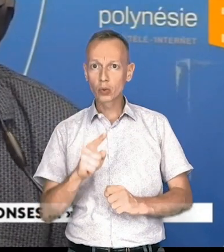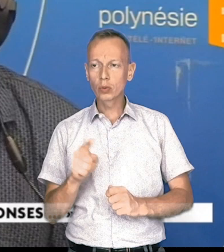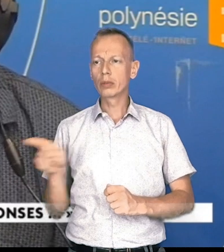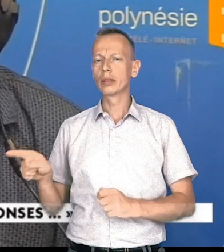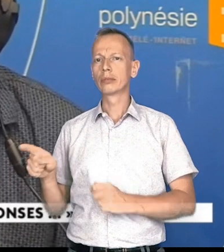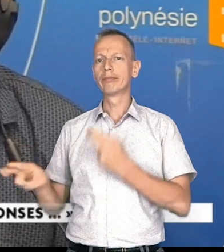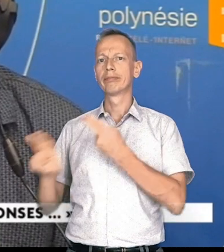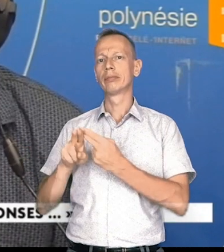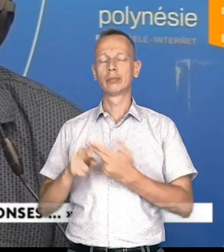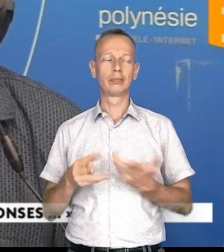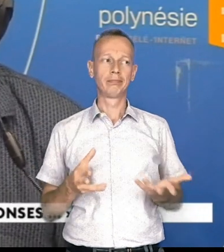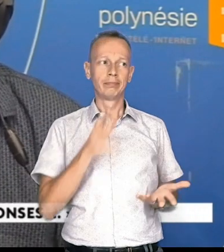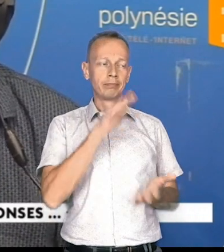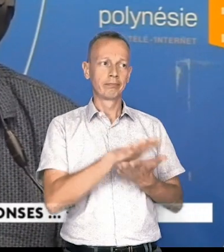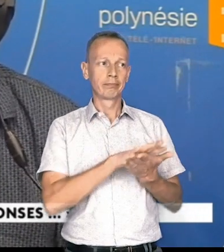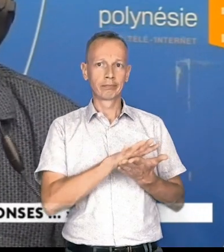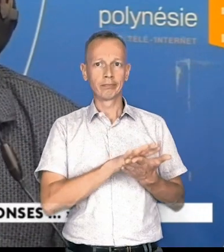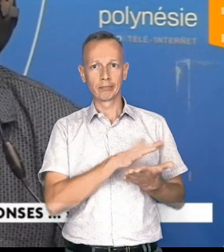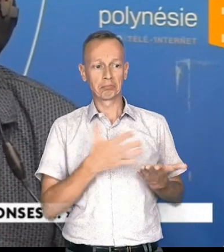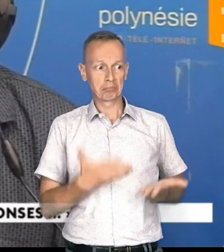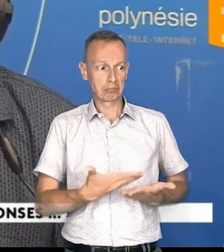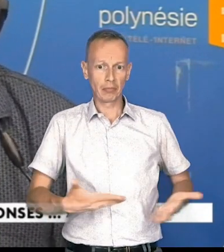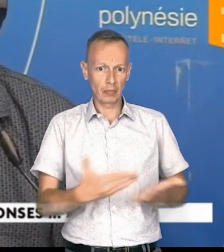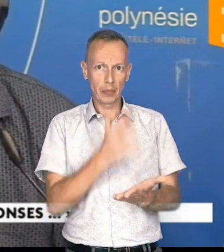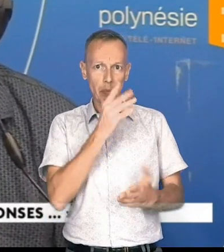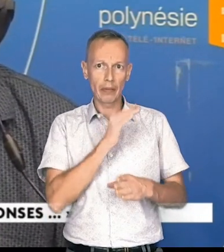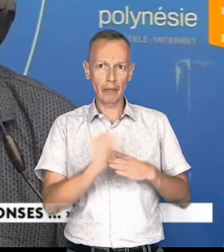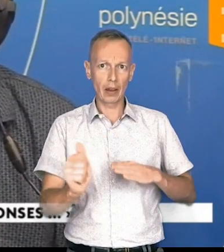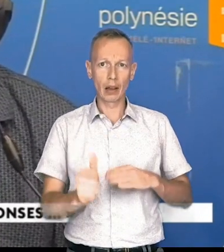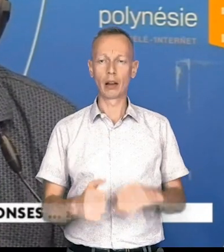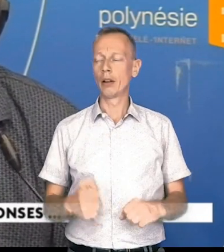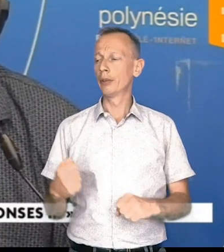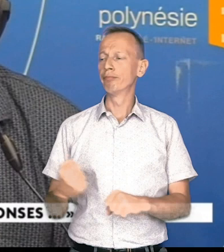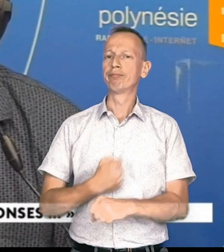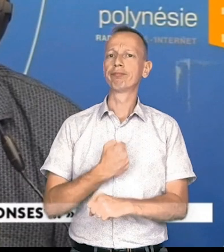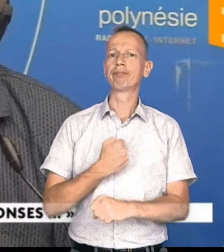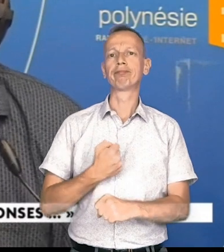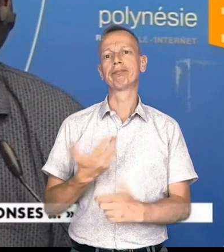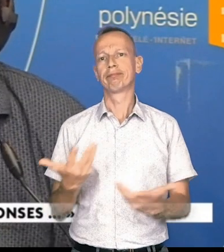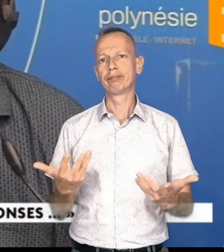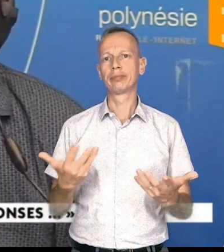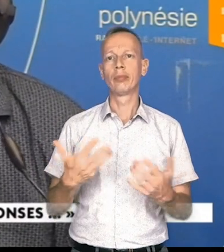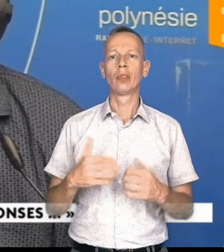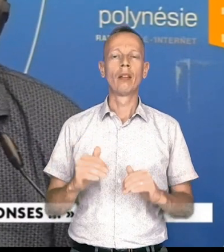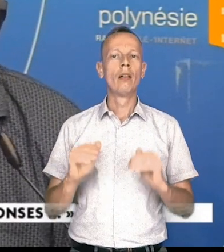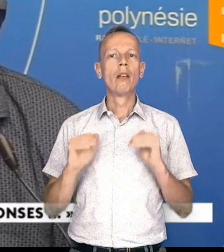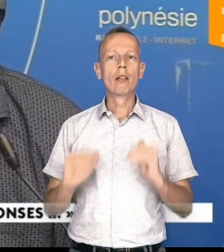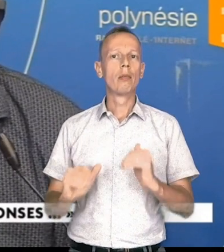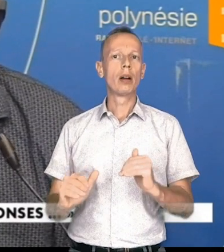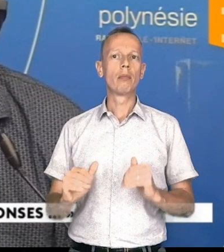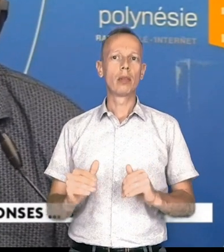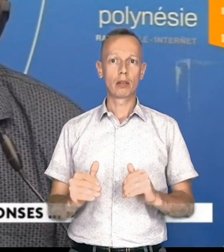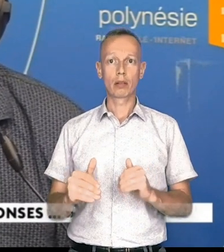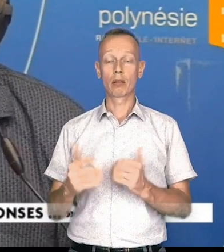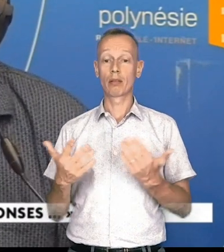à 5 000 tests par jour, et ils nous ont répondu qu'en l'état actuel des choses, c'était impossible. Donc c'est un peu malheureux